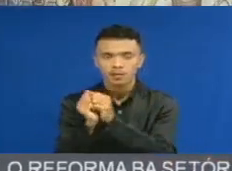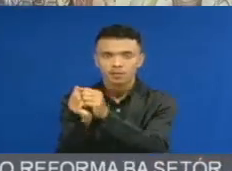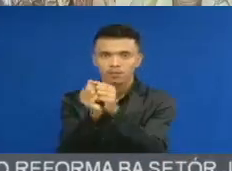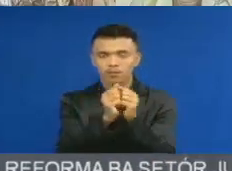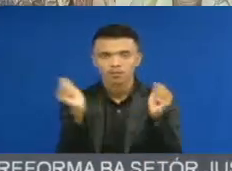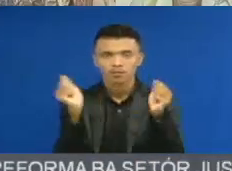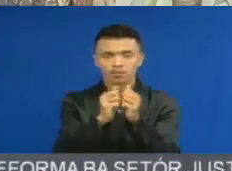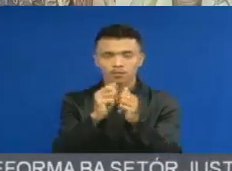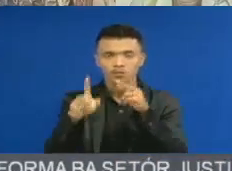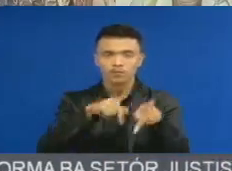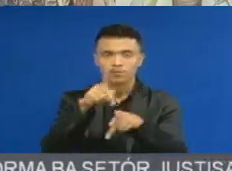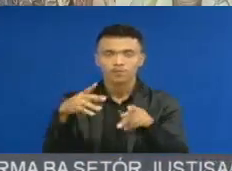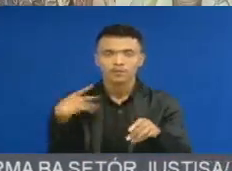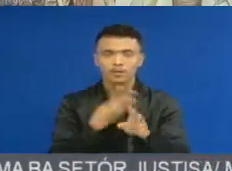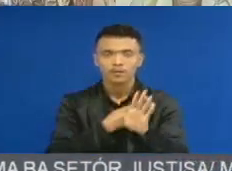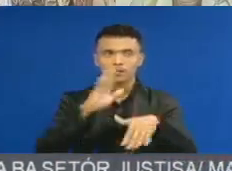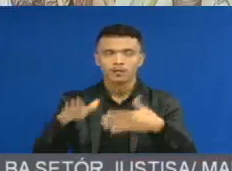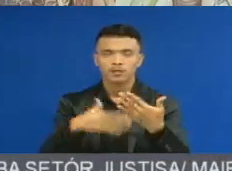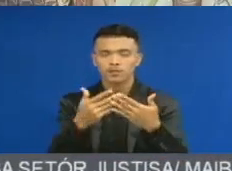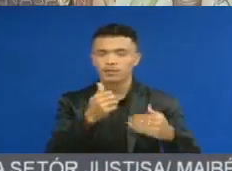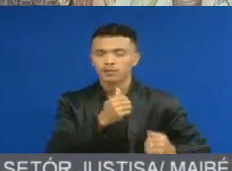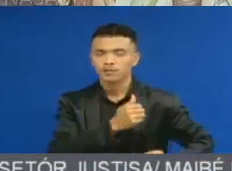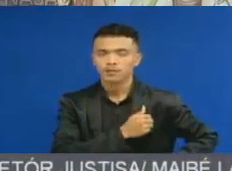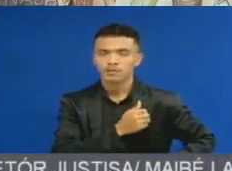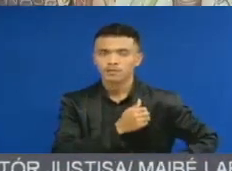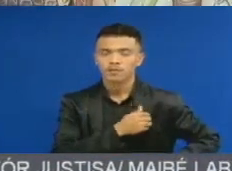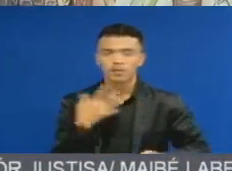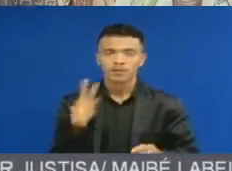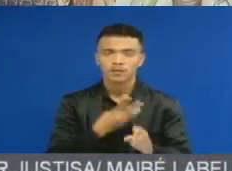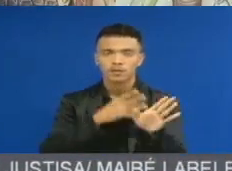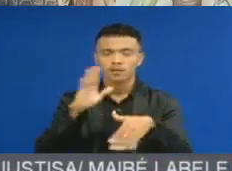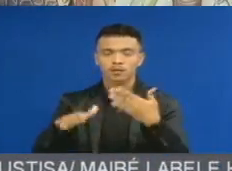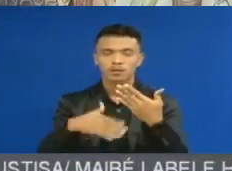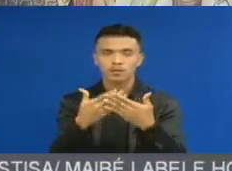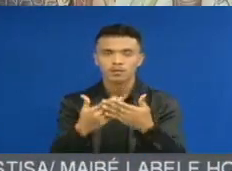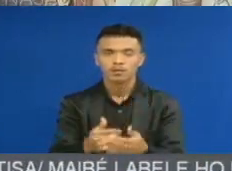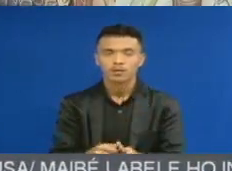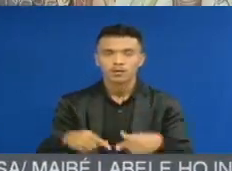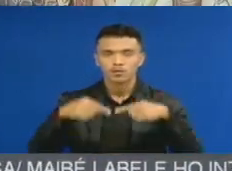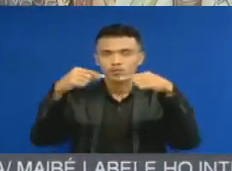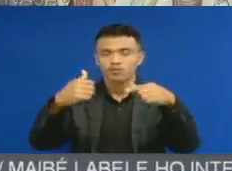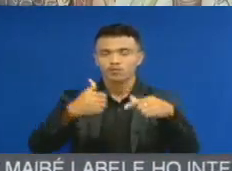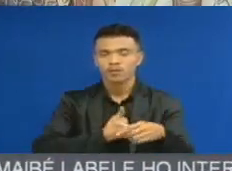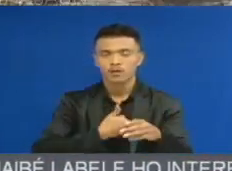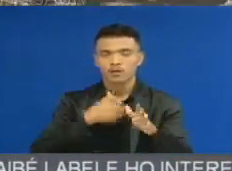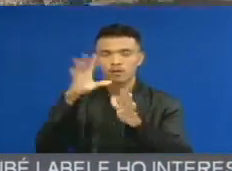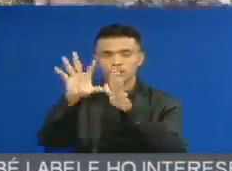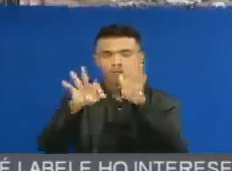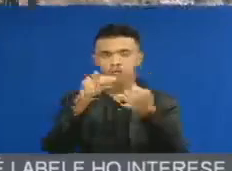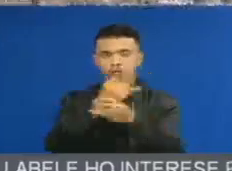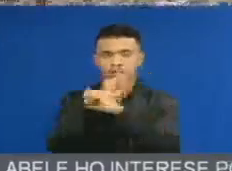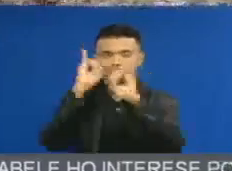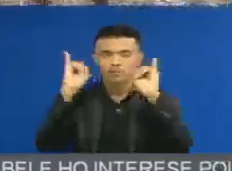hopuvu ita hotu mak Valentil Valentil maka ita hotu atu foto mak tanyan hetan ukunane